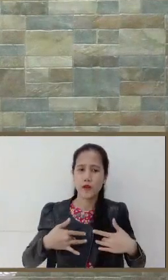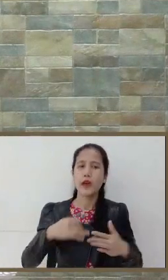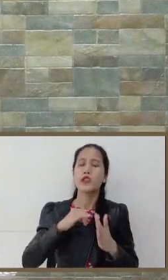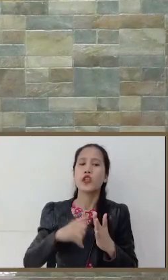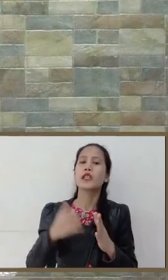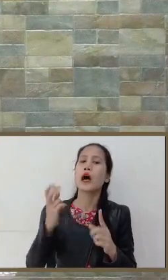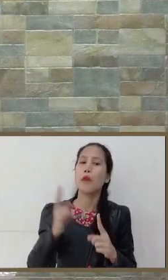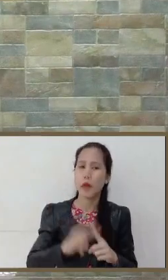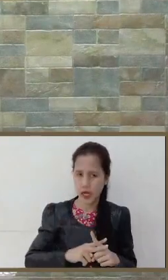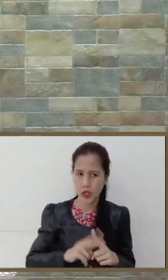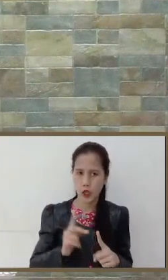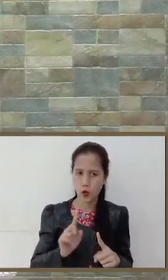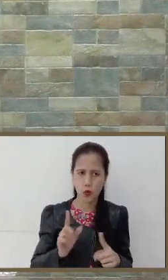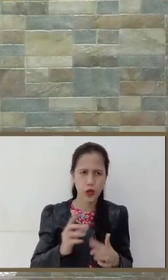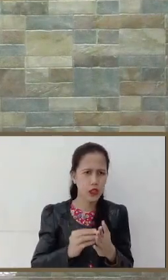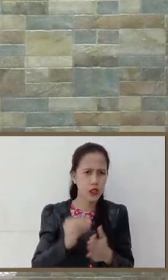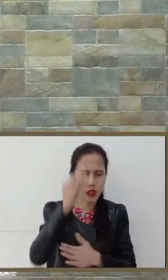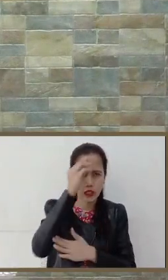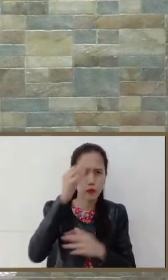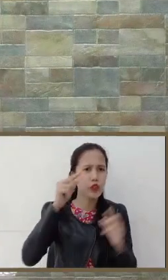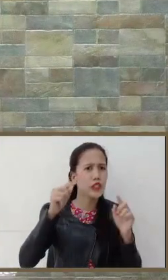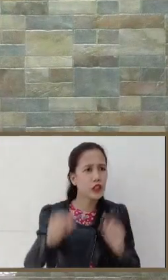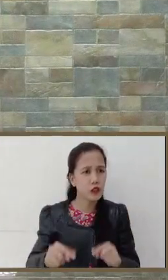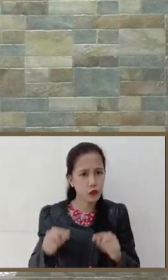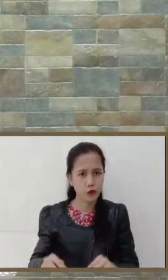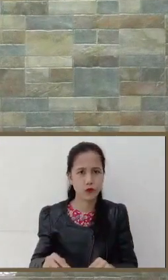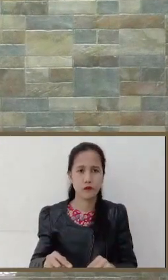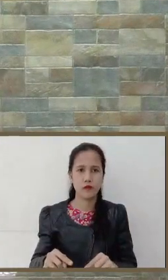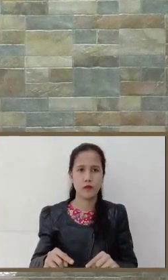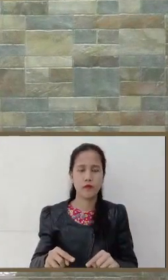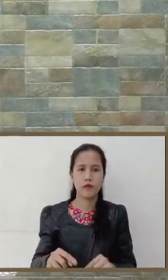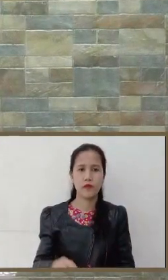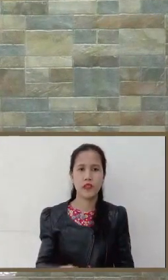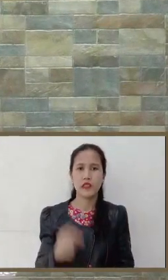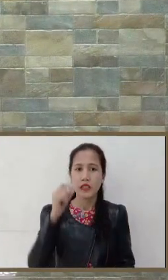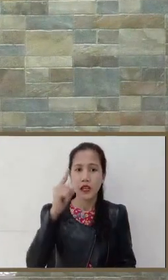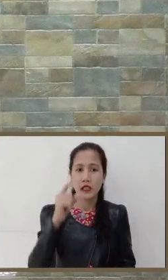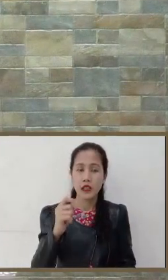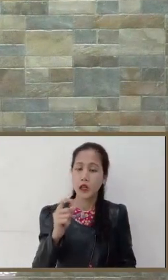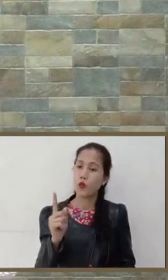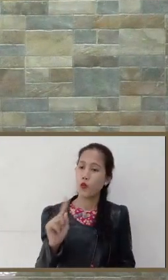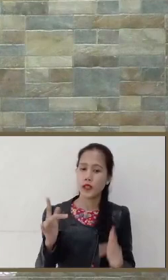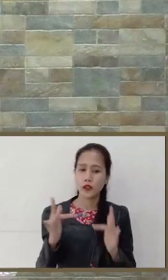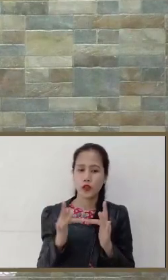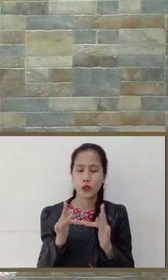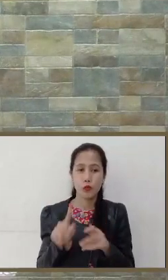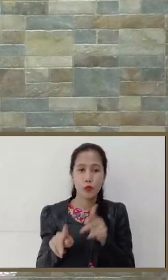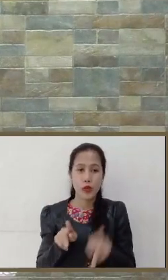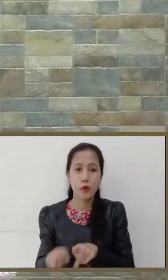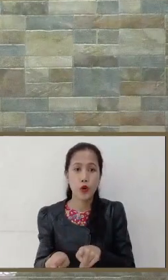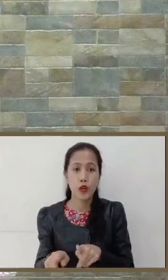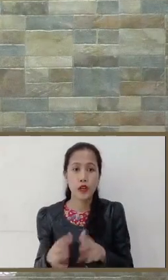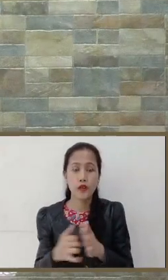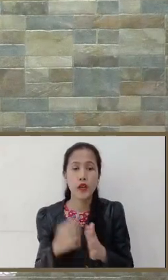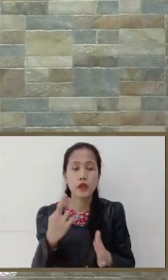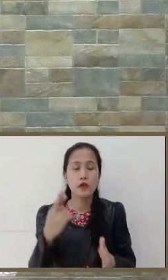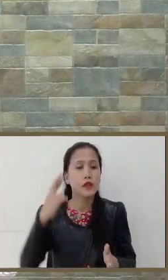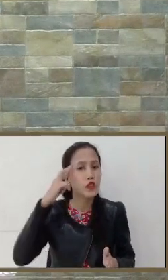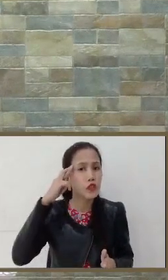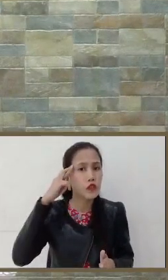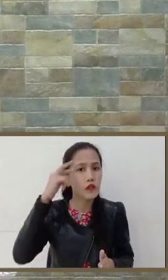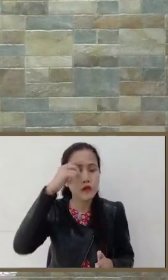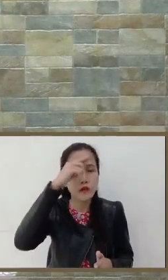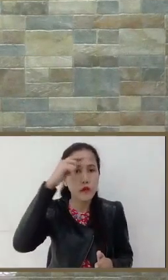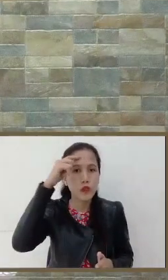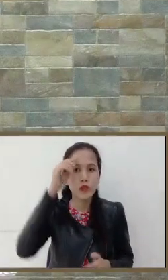siguraduhin mo na yung connection mo sa tao, ang source ay yung iyong relasyon sa Diyos. Mga kapatid, walang masama na magkaroon tayo ng connection